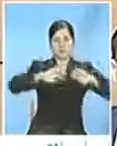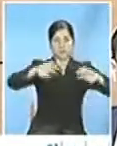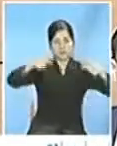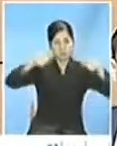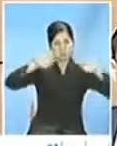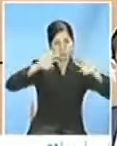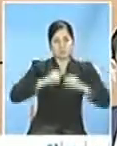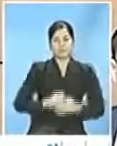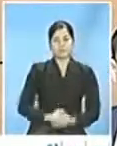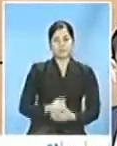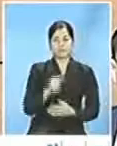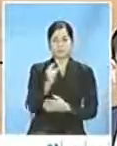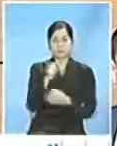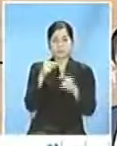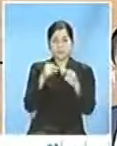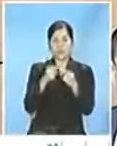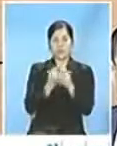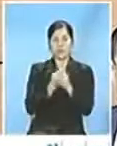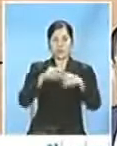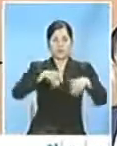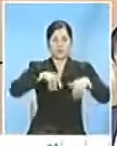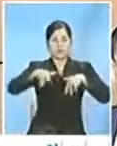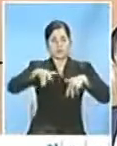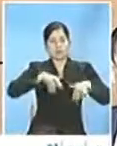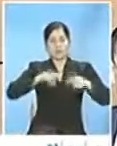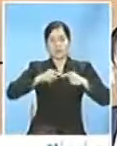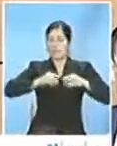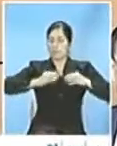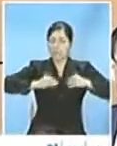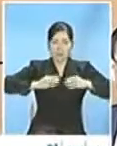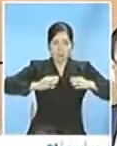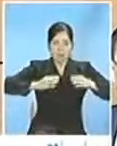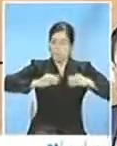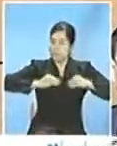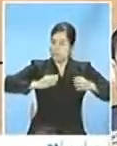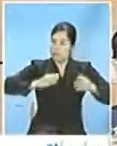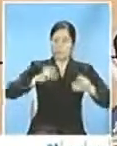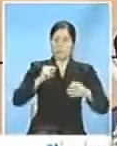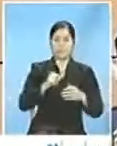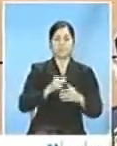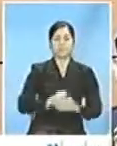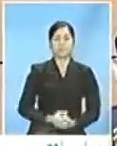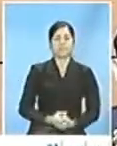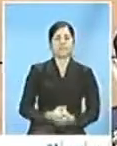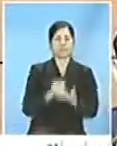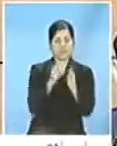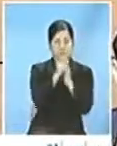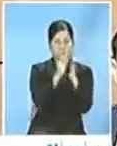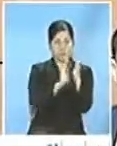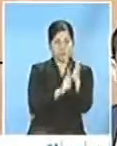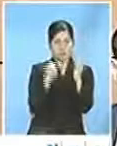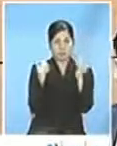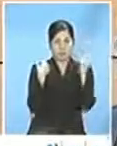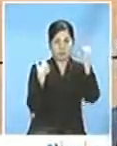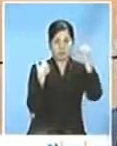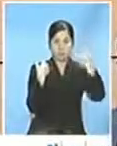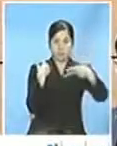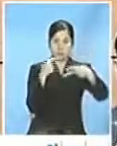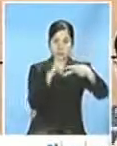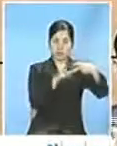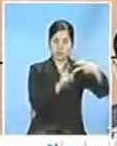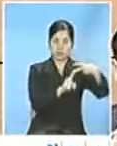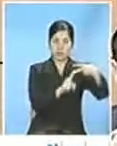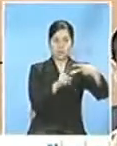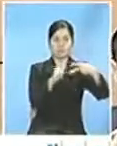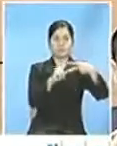านและเดินหน้าไม่ได้จนมาถึงทุกวันนี้กฎหมายอีกสามฉบับอีกสองฉบับที่เสนอเข้าม